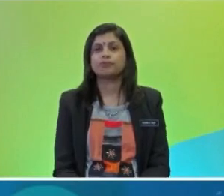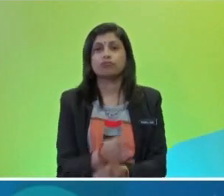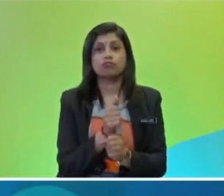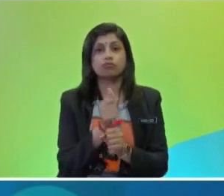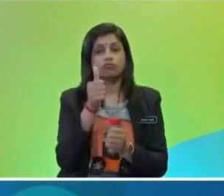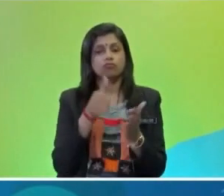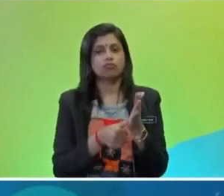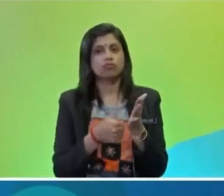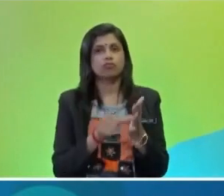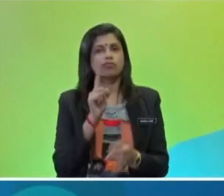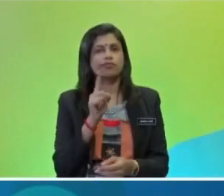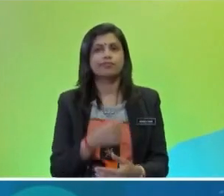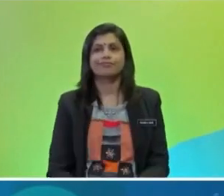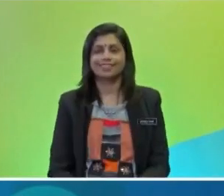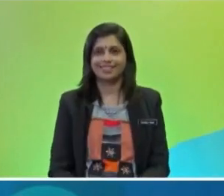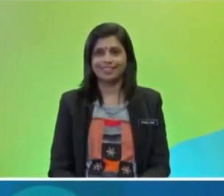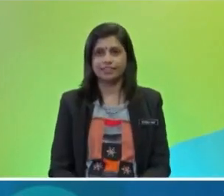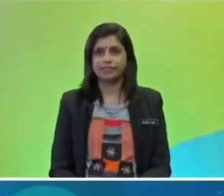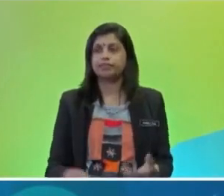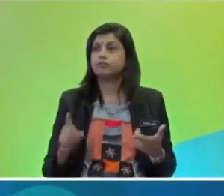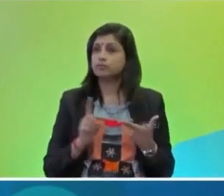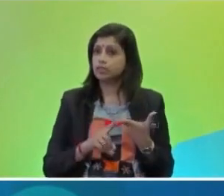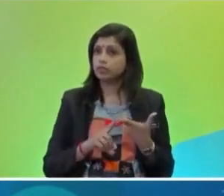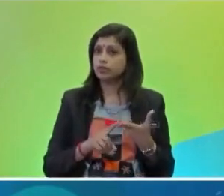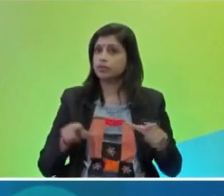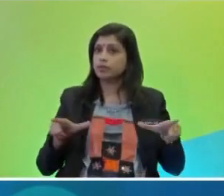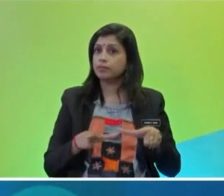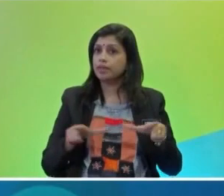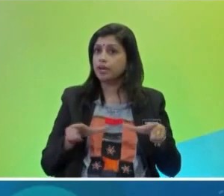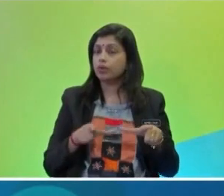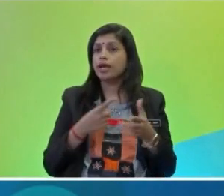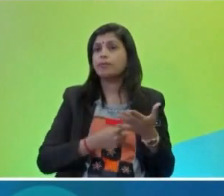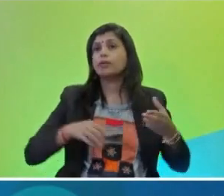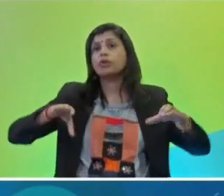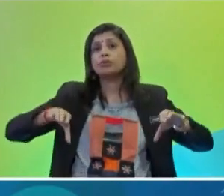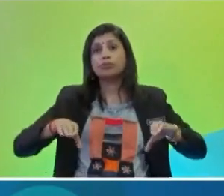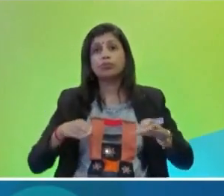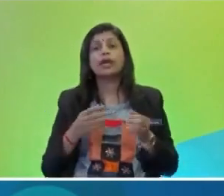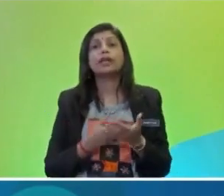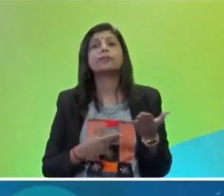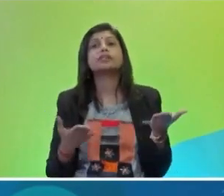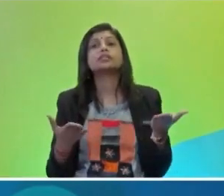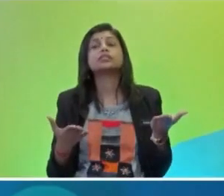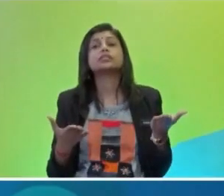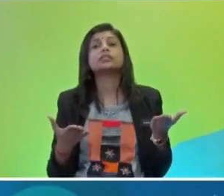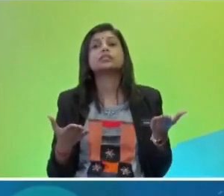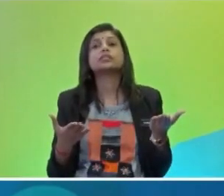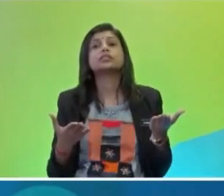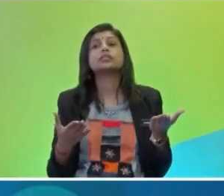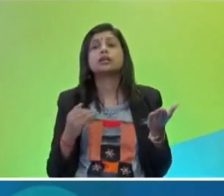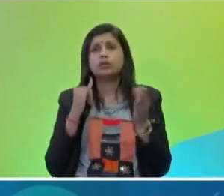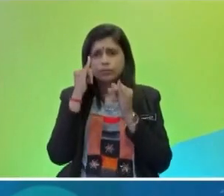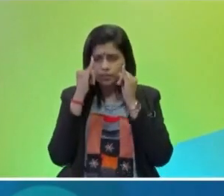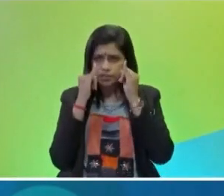yang kedua pula. Yang kedua pula dari segi perlakuan, yang pertama sekali kita boleh menziarahi